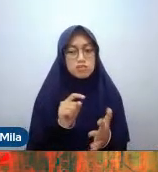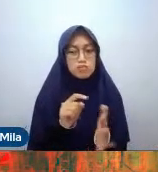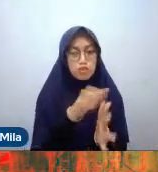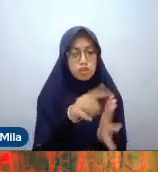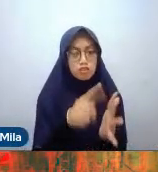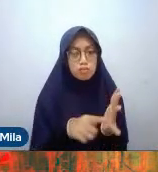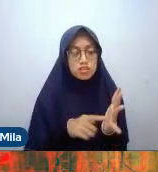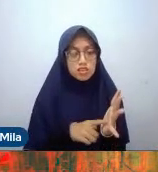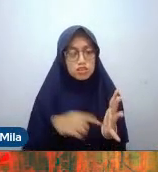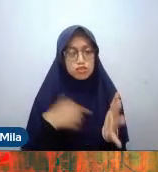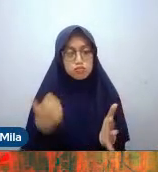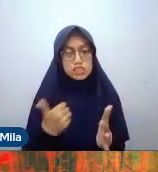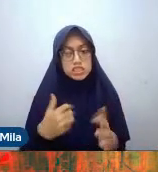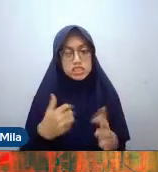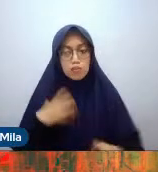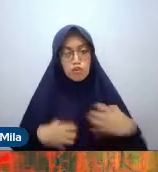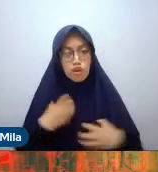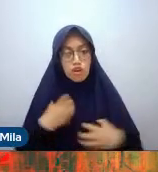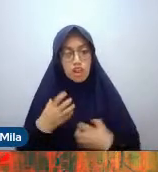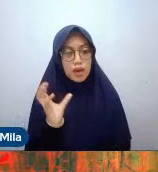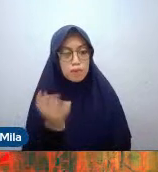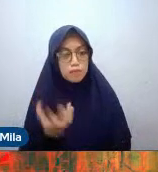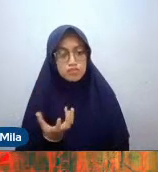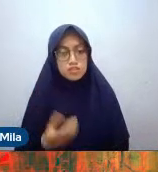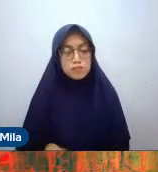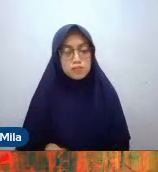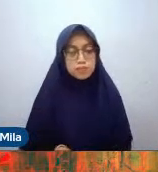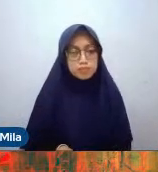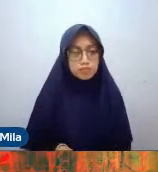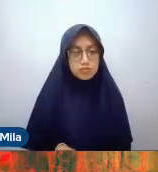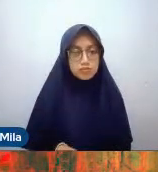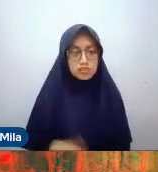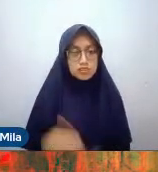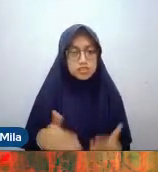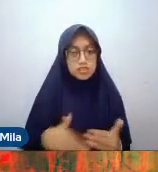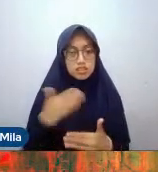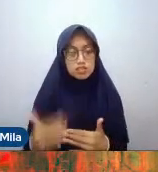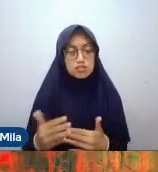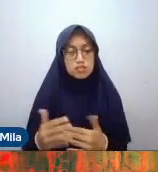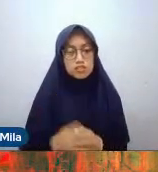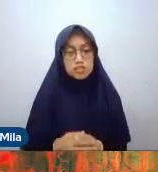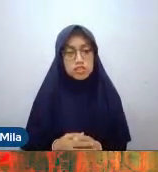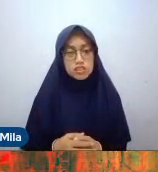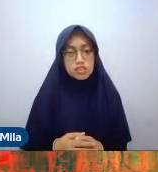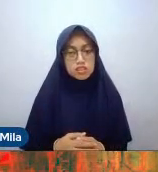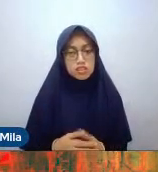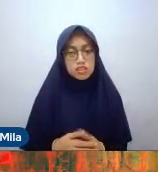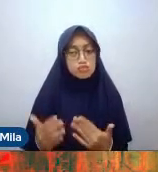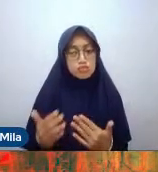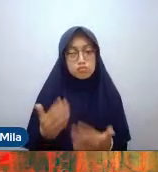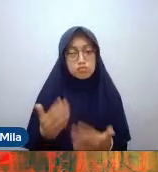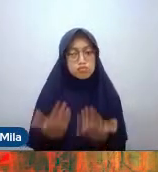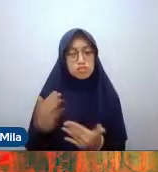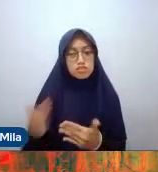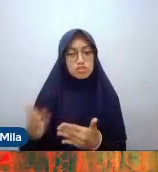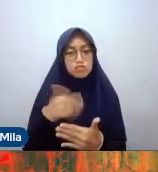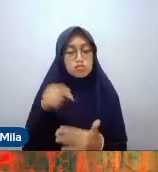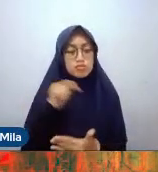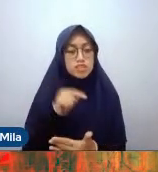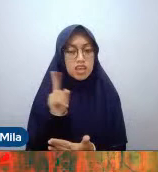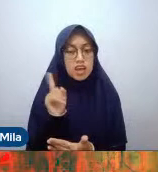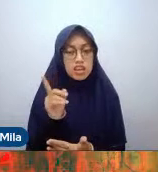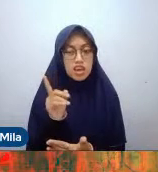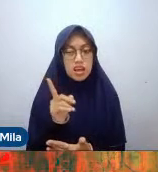mengelola emosinya. Oke, selanjutnya. Nah, mungkin sebelum ini ada hal-hal